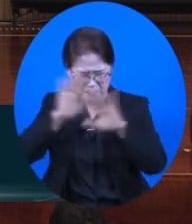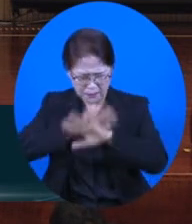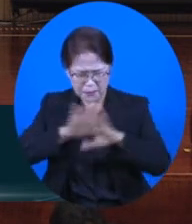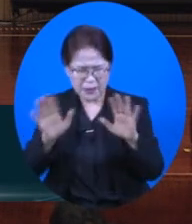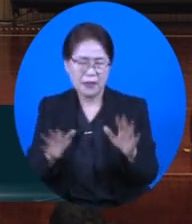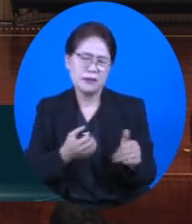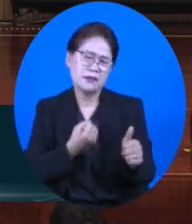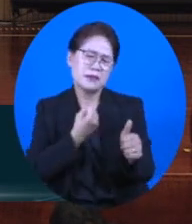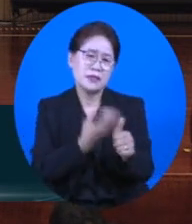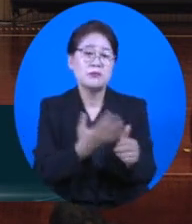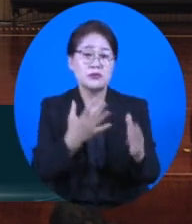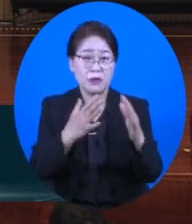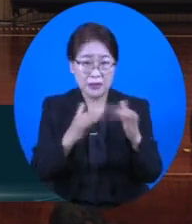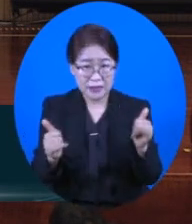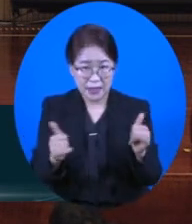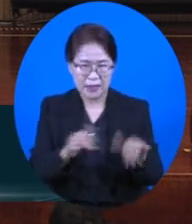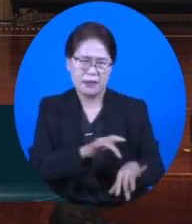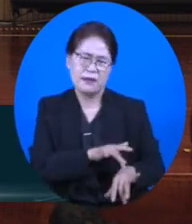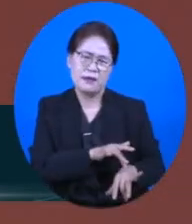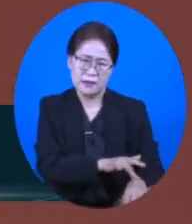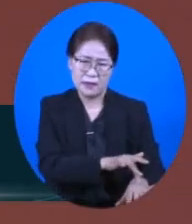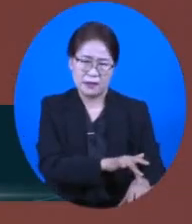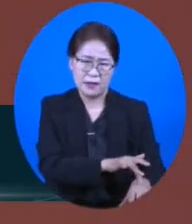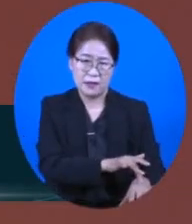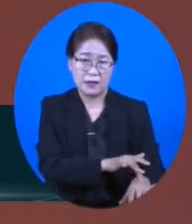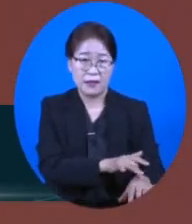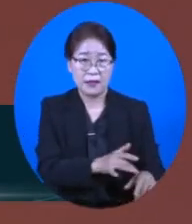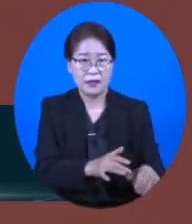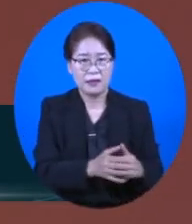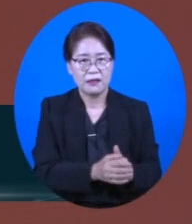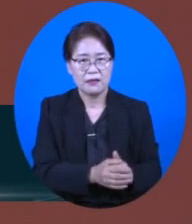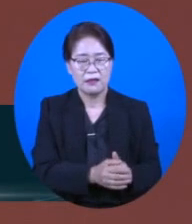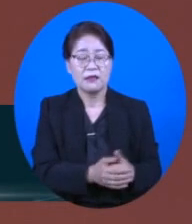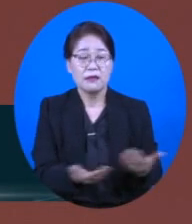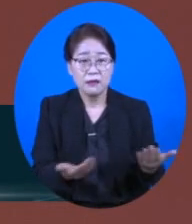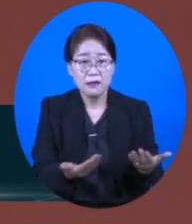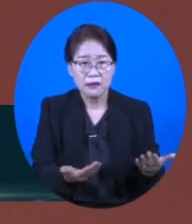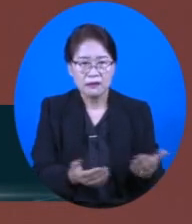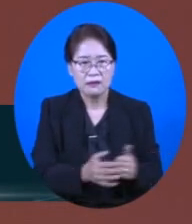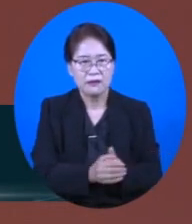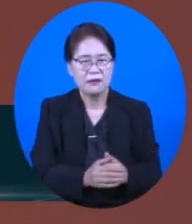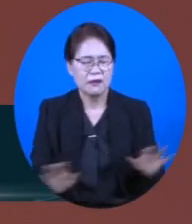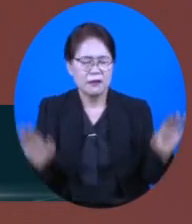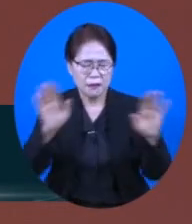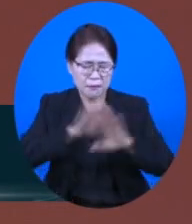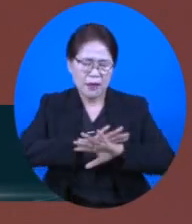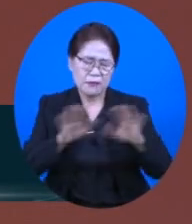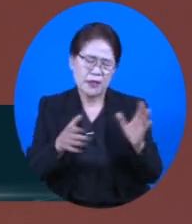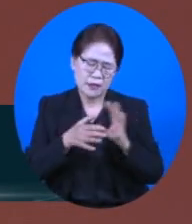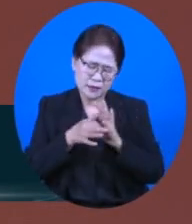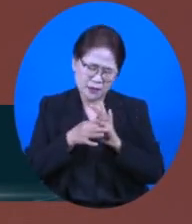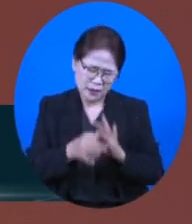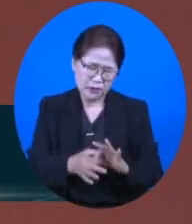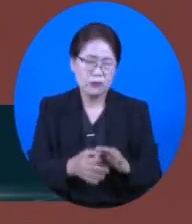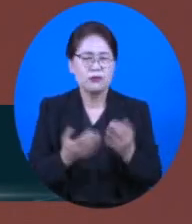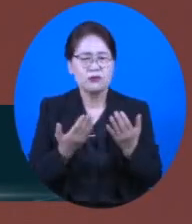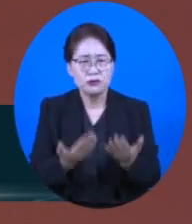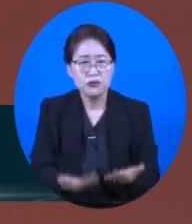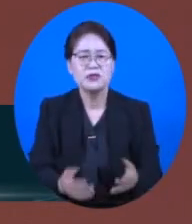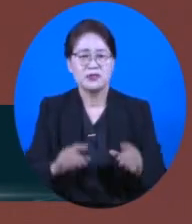자. 사탄 마귀의 주된 임무가 뭔지 알아요? 밤낮을 가리지 않고 쉬지